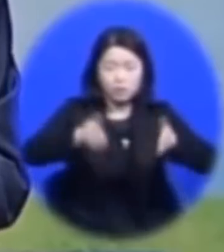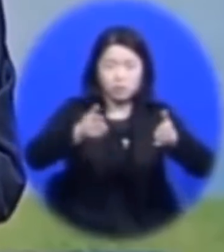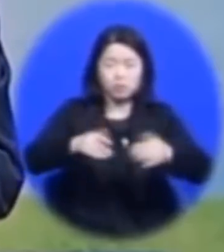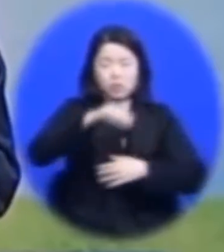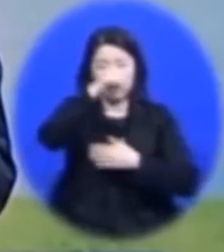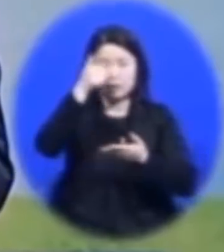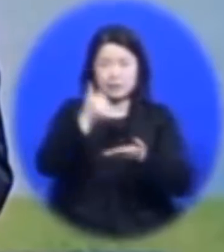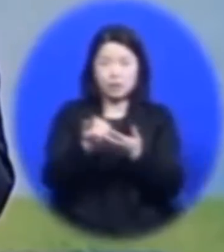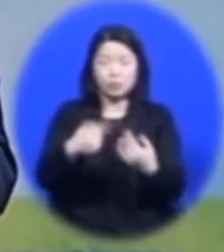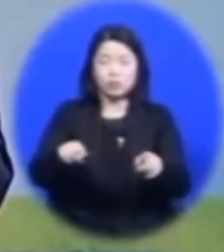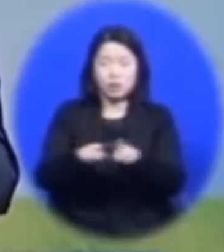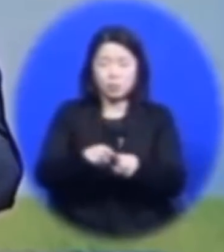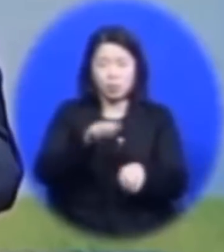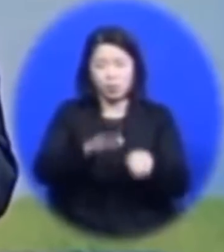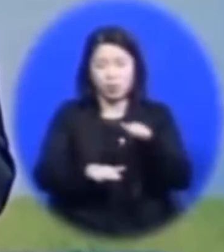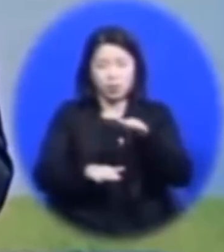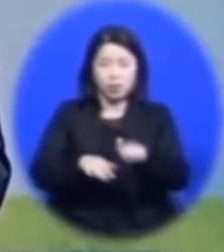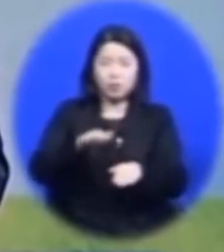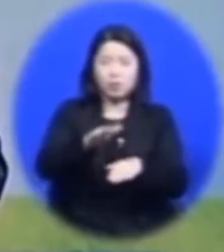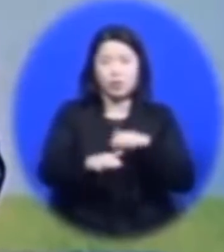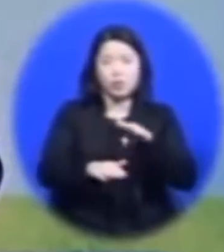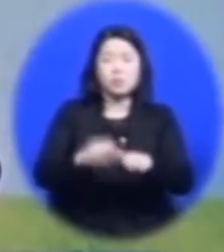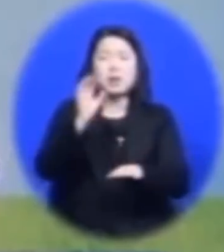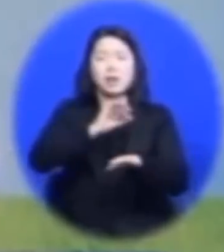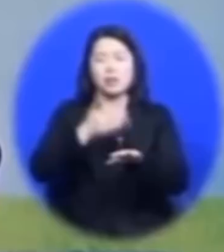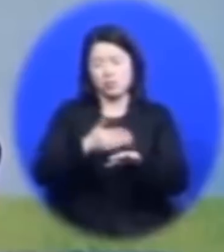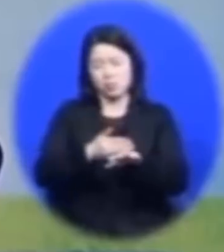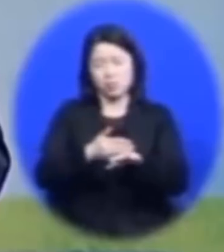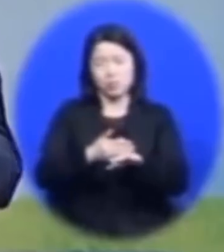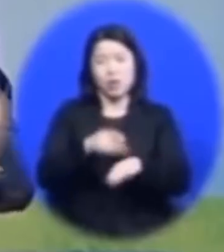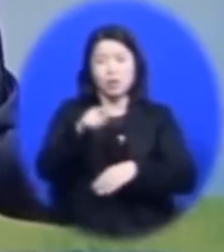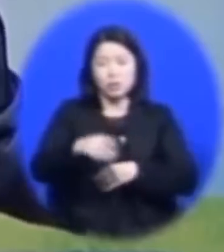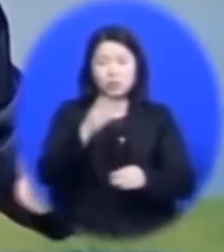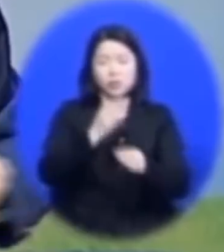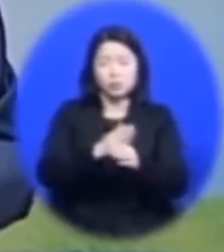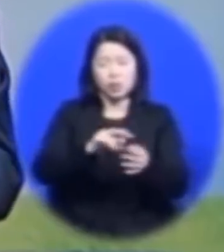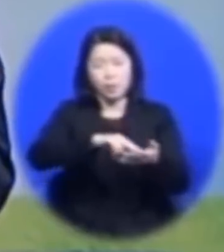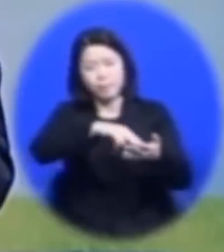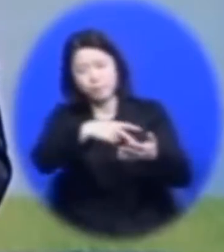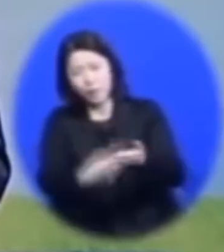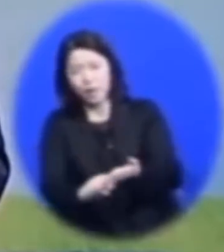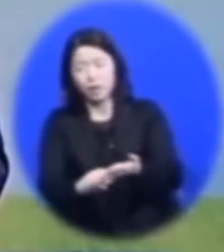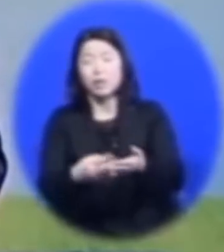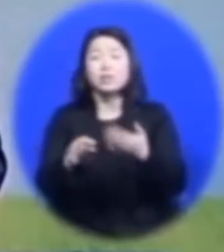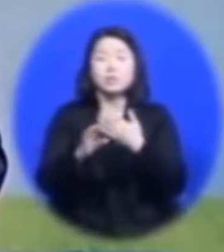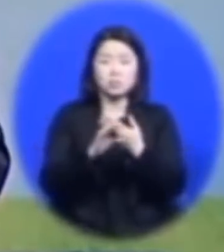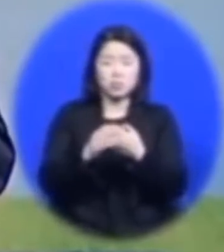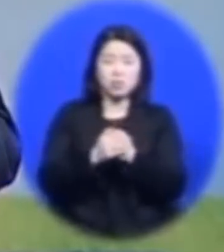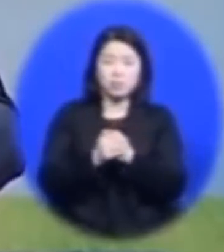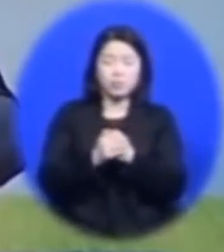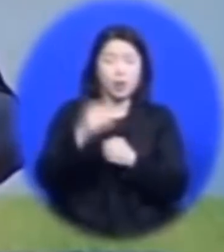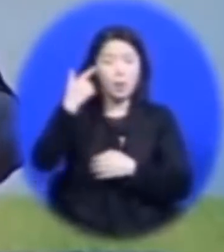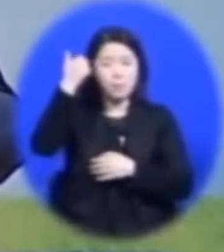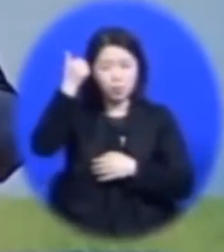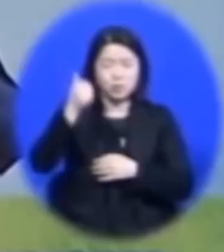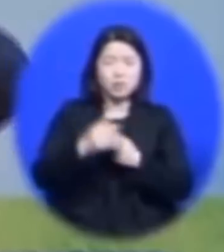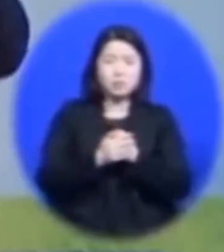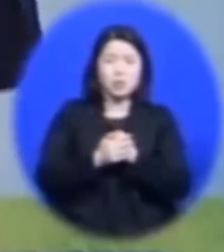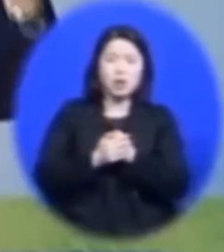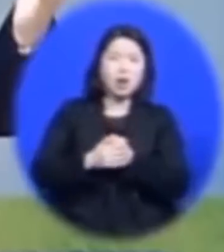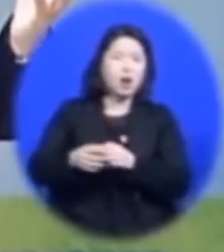함께 걸음마 연습을 하는 겁니다 그러다가 확보 다져서 쓰러지면 목사님이 뭐